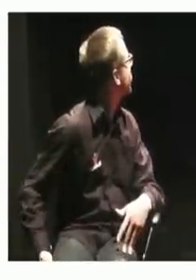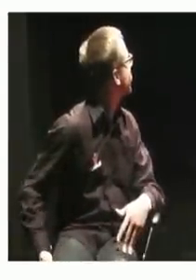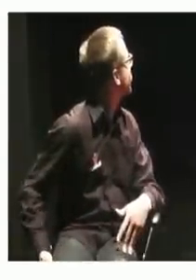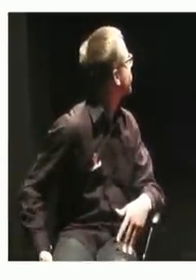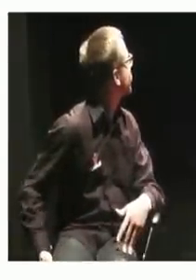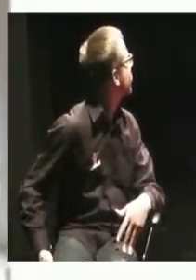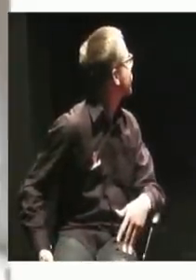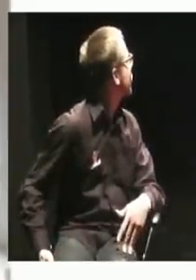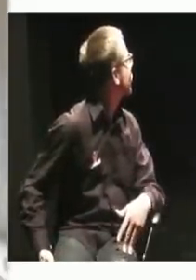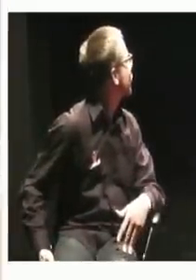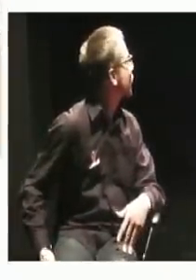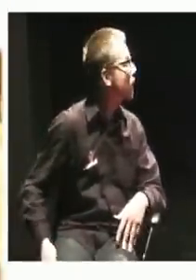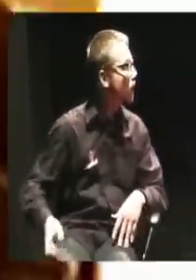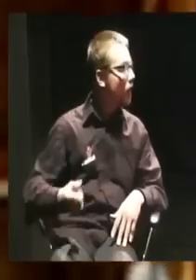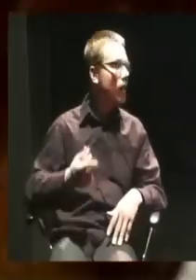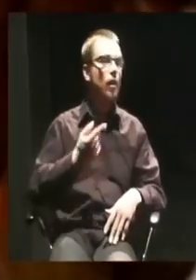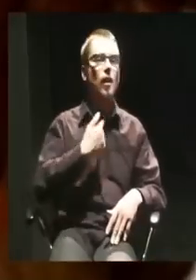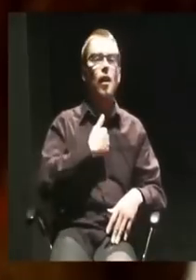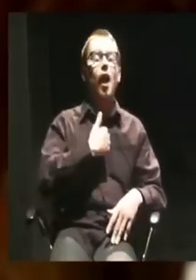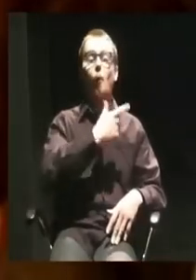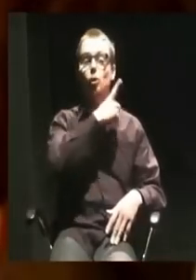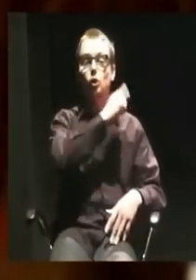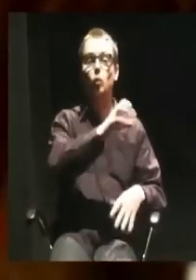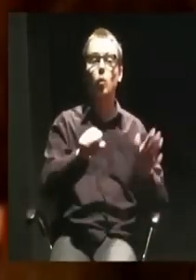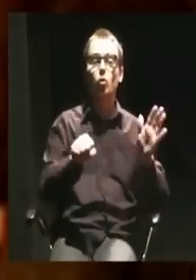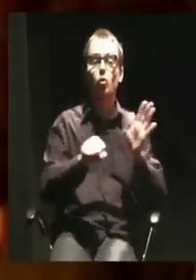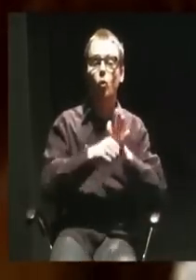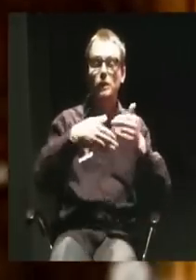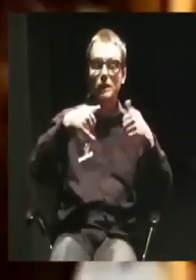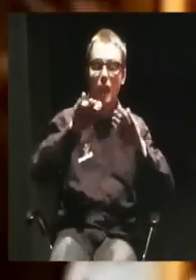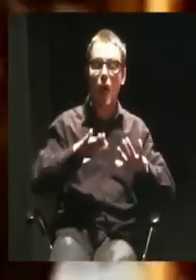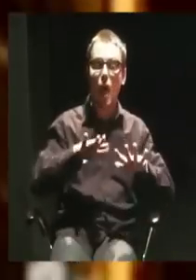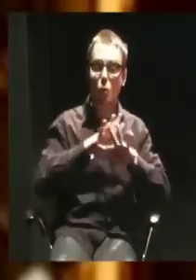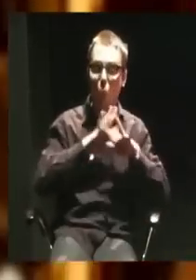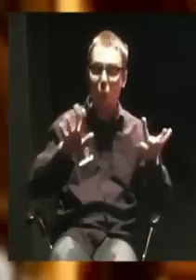Poszedłem do H&M w przebraniu. Od razu mówię, wąs był z teatru, ale klej już nie.